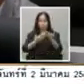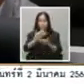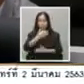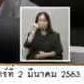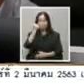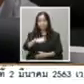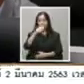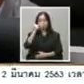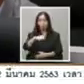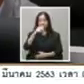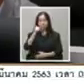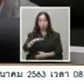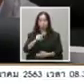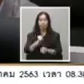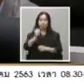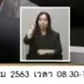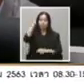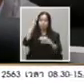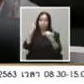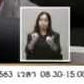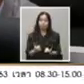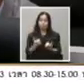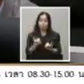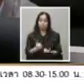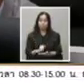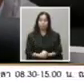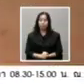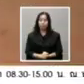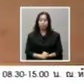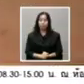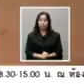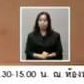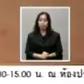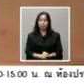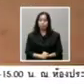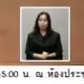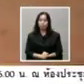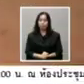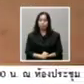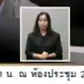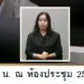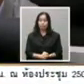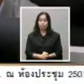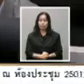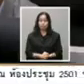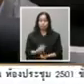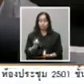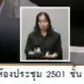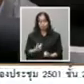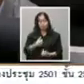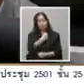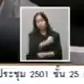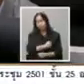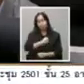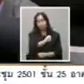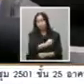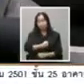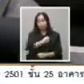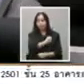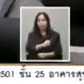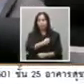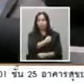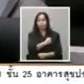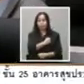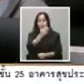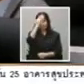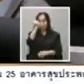การ ทองแดงนะคะ ในการอภิปราย ประท้วงค่ะ ผม จะประกอบเมื่อวานนี้ซึ่งเป็นเรื่องที่น่าเสียใจเป็นอย่างยิ่งว่าเมื่อท่